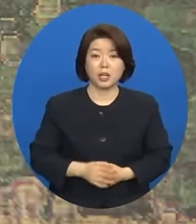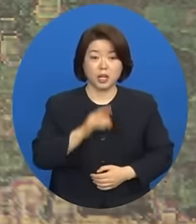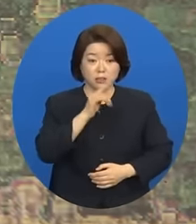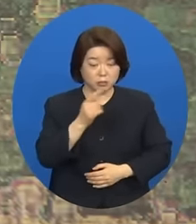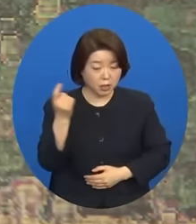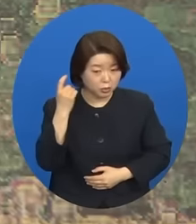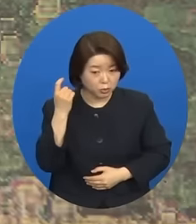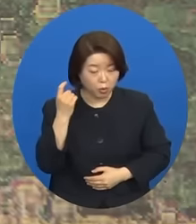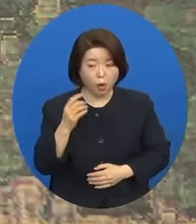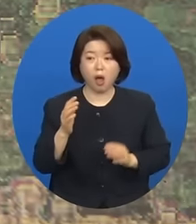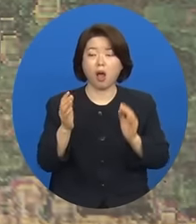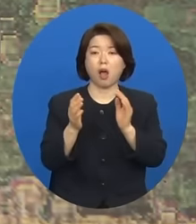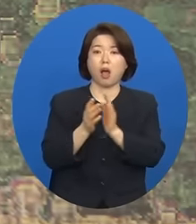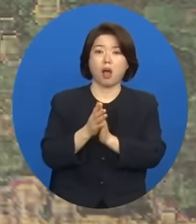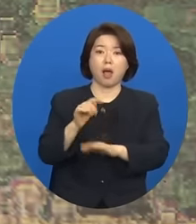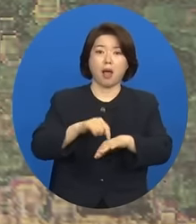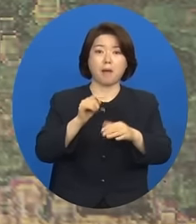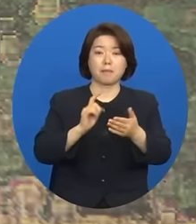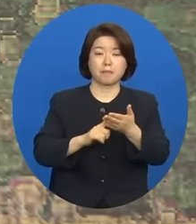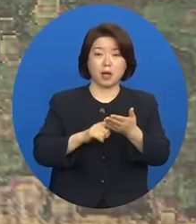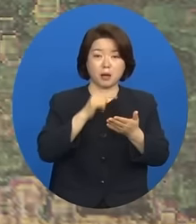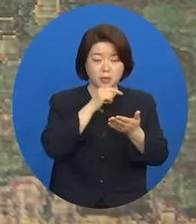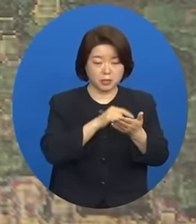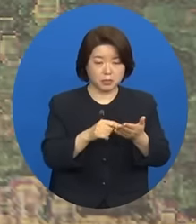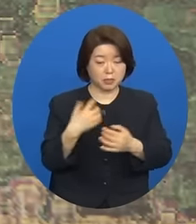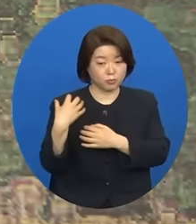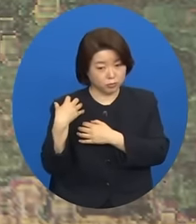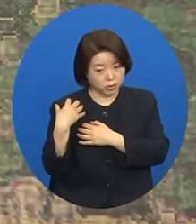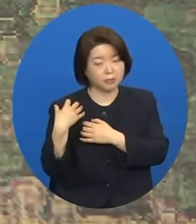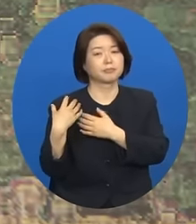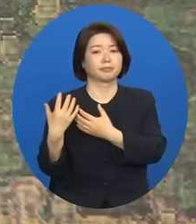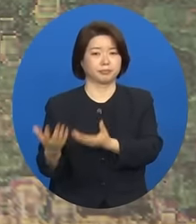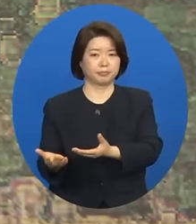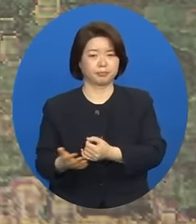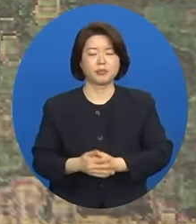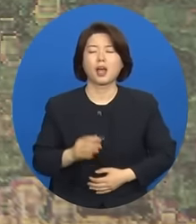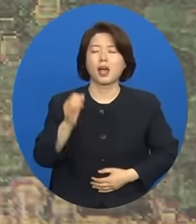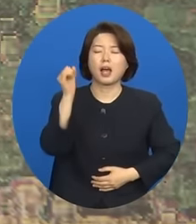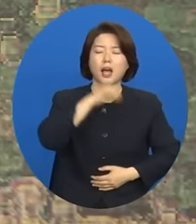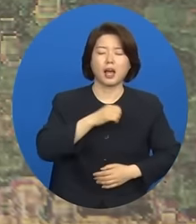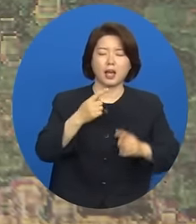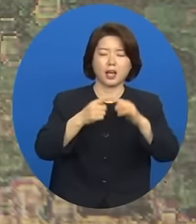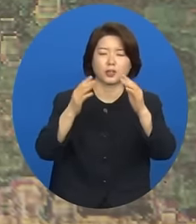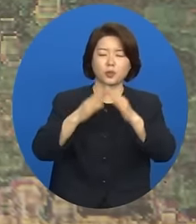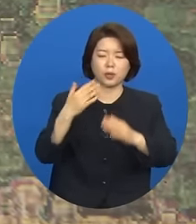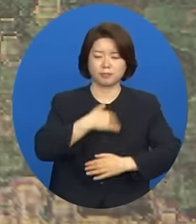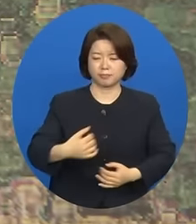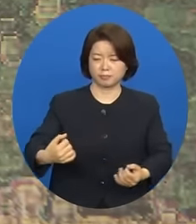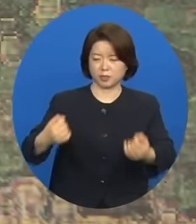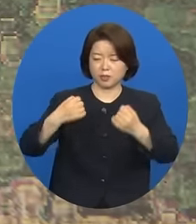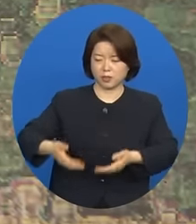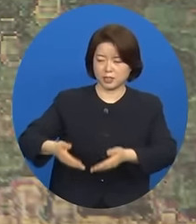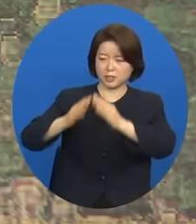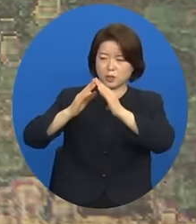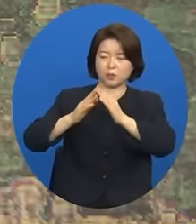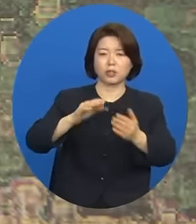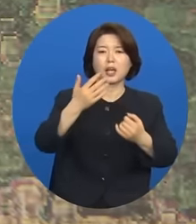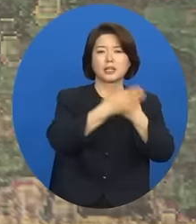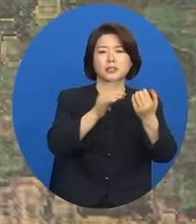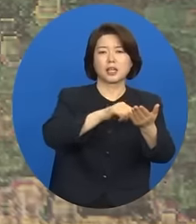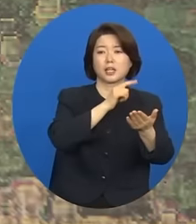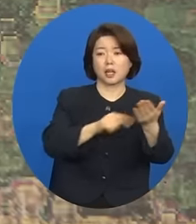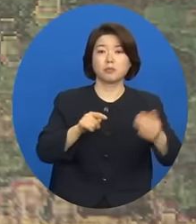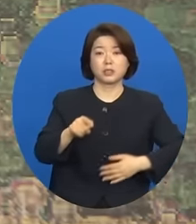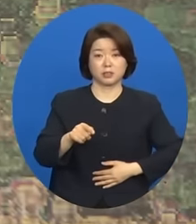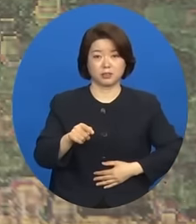듣고는 마음의 짐을 많이 내려놨어요. 아, 교회를 건강하게 세우는 것이 이 은혜를 갚는 길이다. 그리고 그